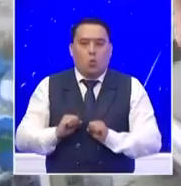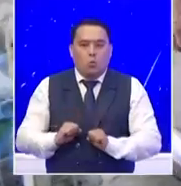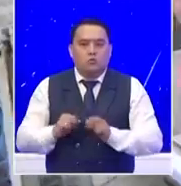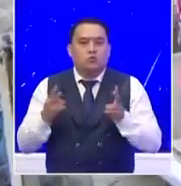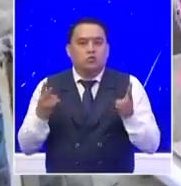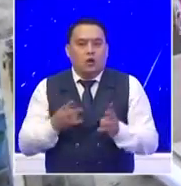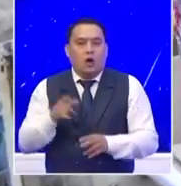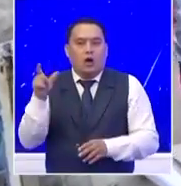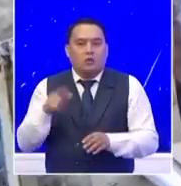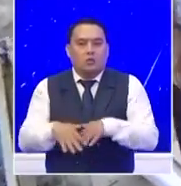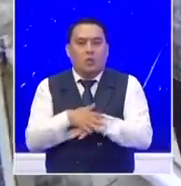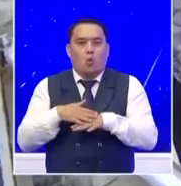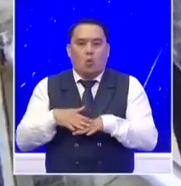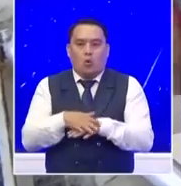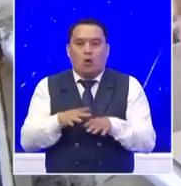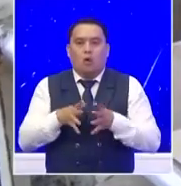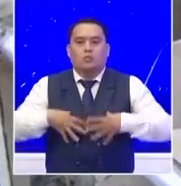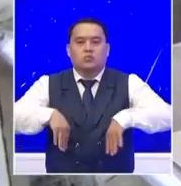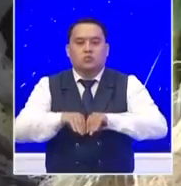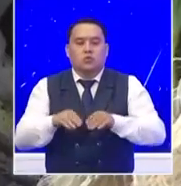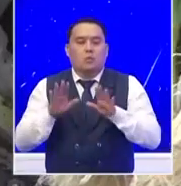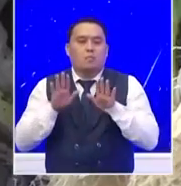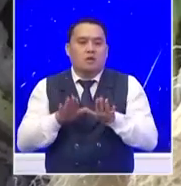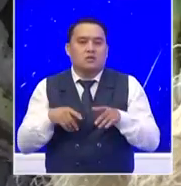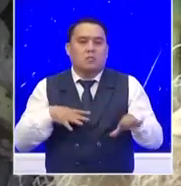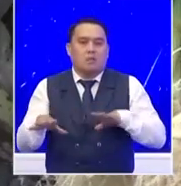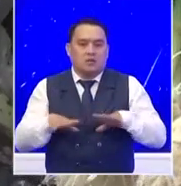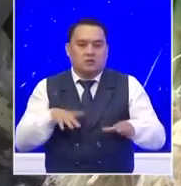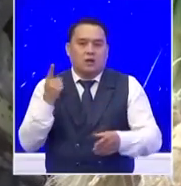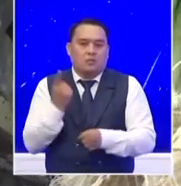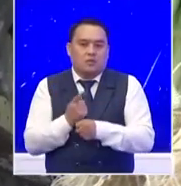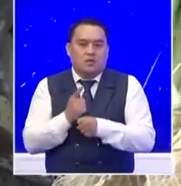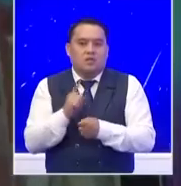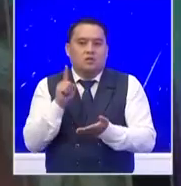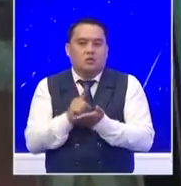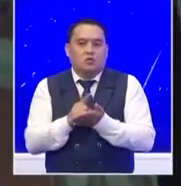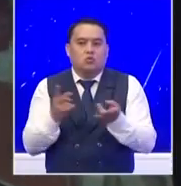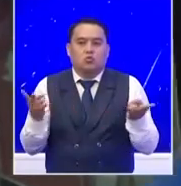болмаса, адам көп шоғырланатын қоғамдық көліктер мен базарларда кию абзал.